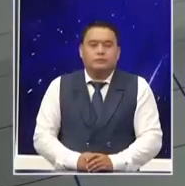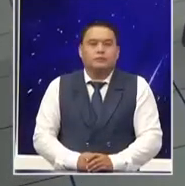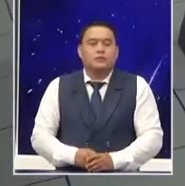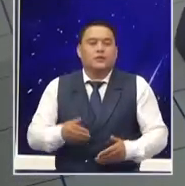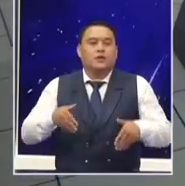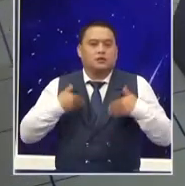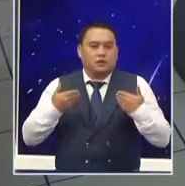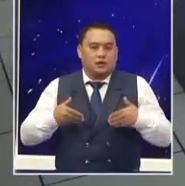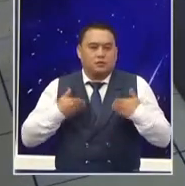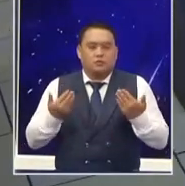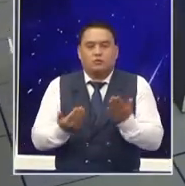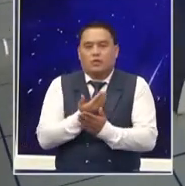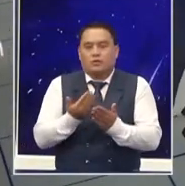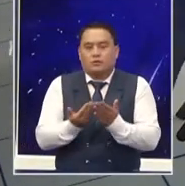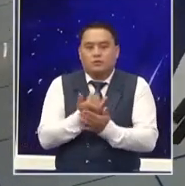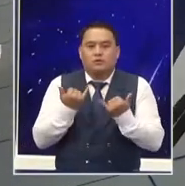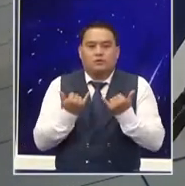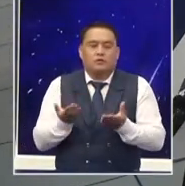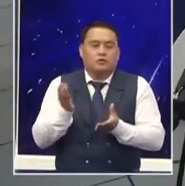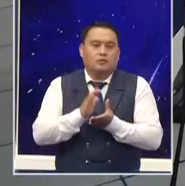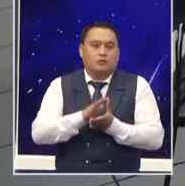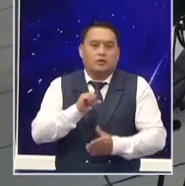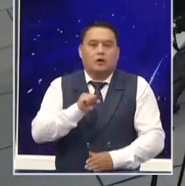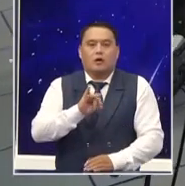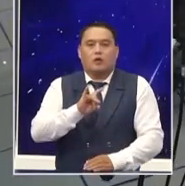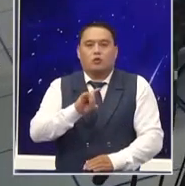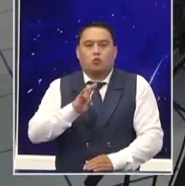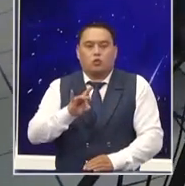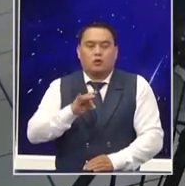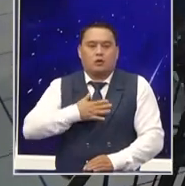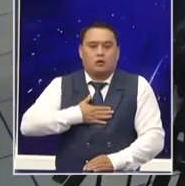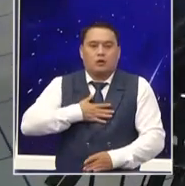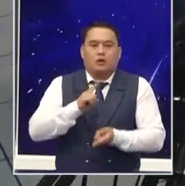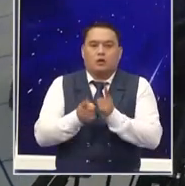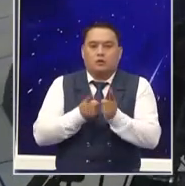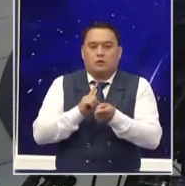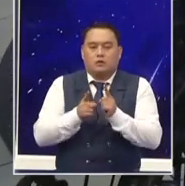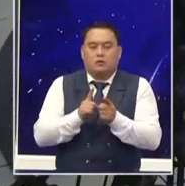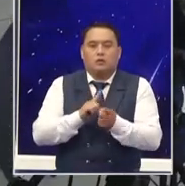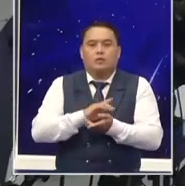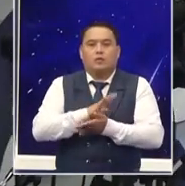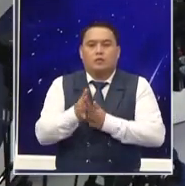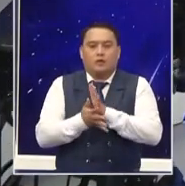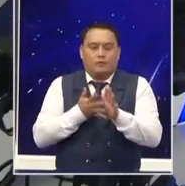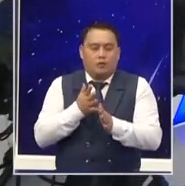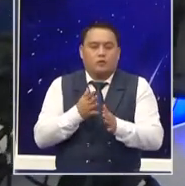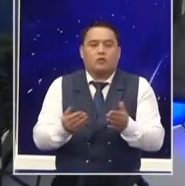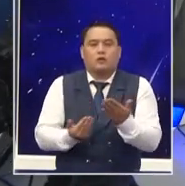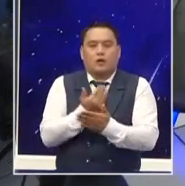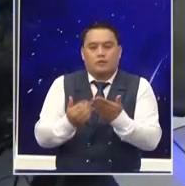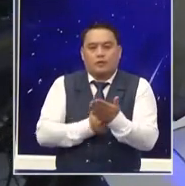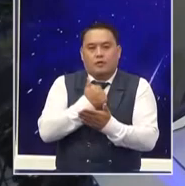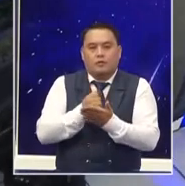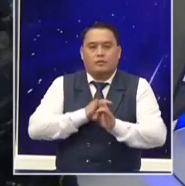эфире телеканала ЖТСУ «Новости». В студии работает Айнур Мейерханова. Сурдоперевод обеспечивает Марат Жумабеков. В начале выпуска коротко о самом